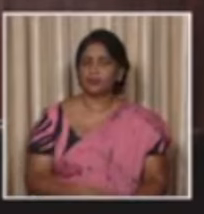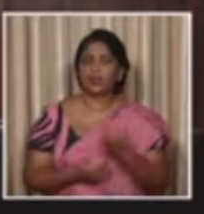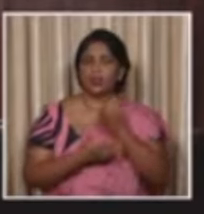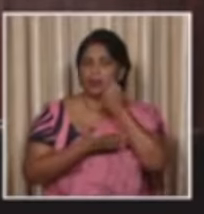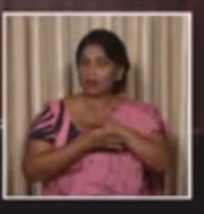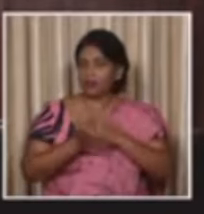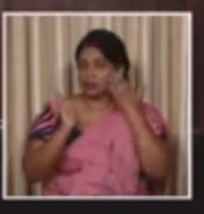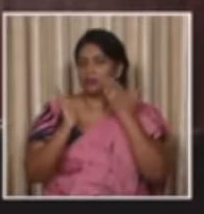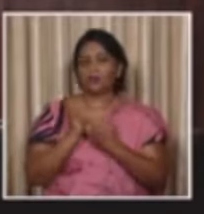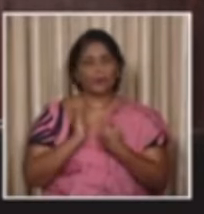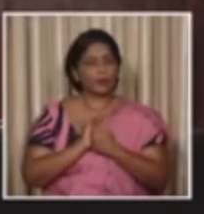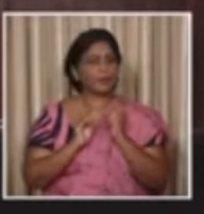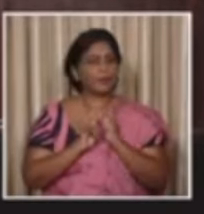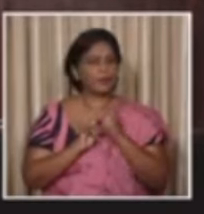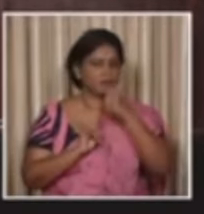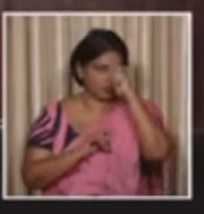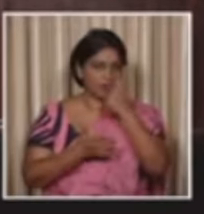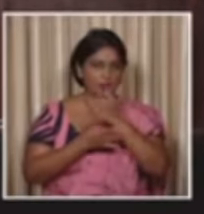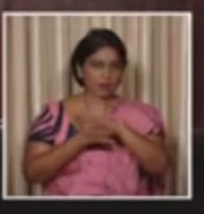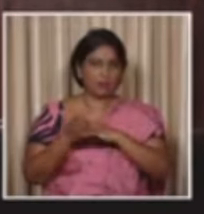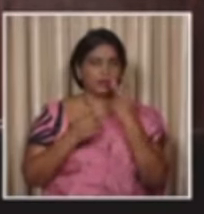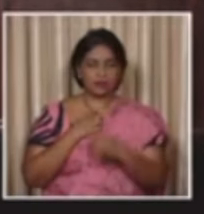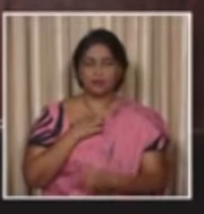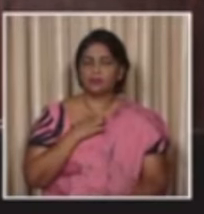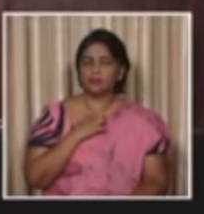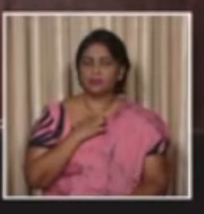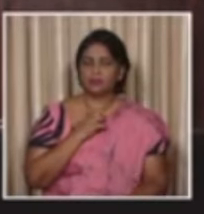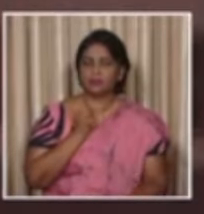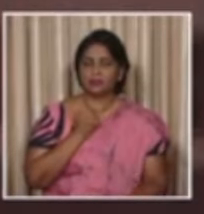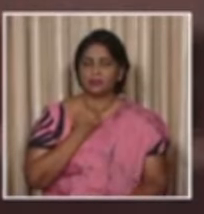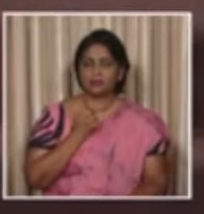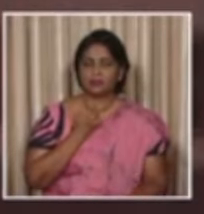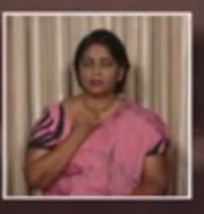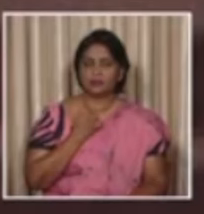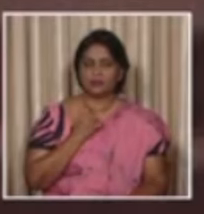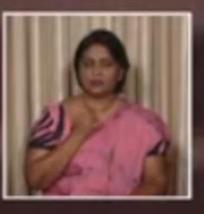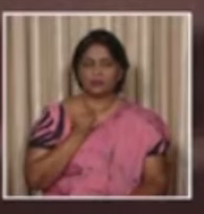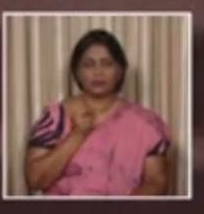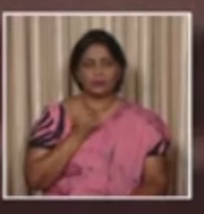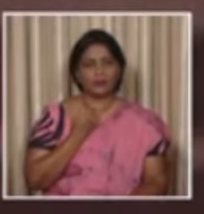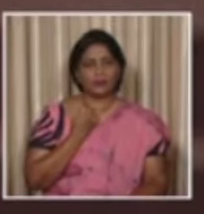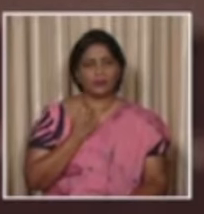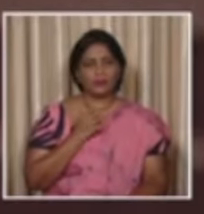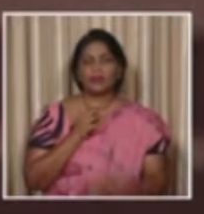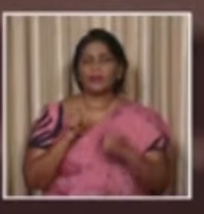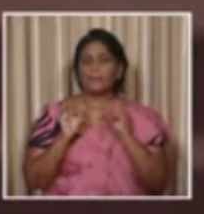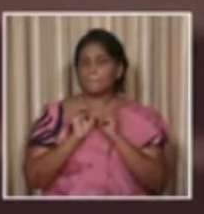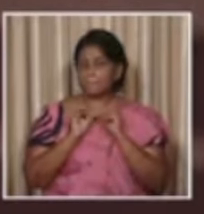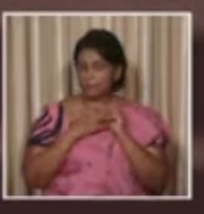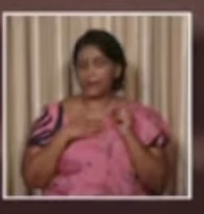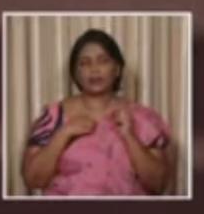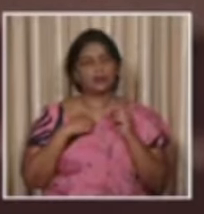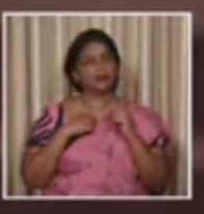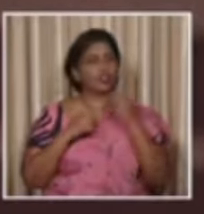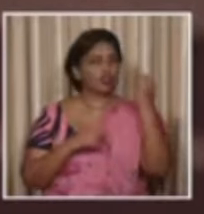මහජන පෙස්සම් පිළිගැනීම ගරු පෙසන් රන්තුංගමැත්තා පෙස්සම් දෙකයි. ගරු නියෝජ්‍ය කතානායකතුමනි බෙලියත්ත ගැටබාන දකුණ